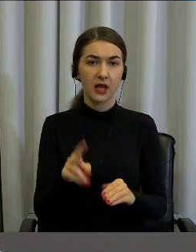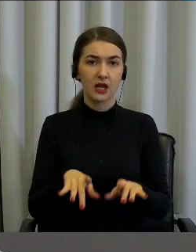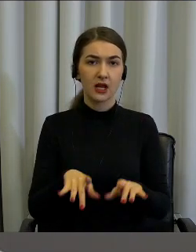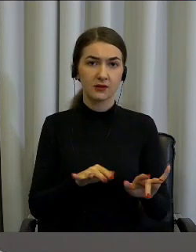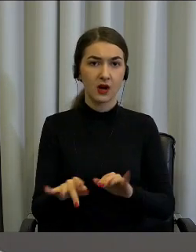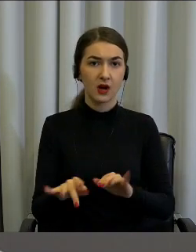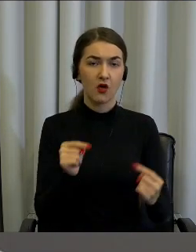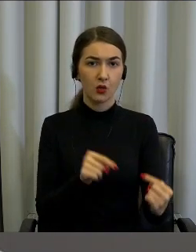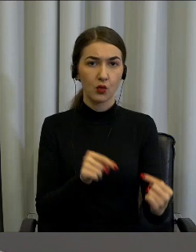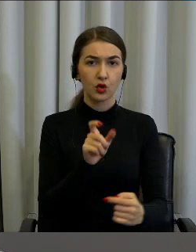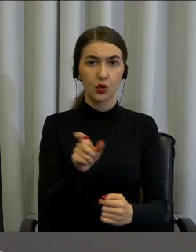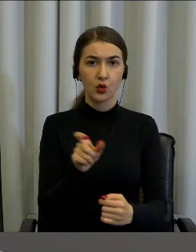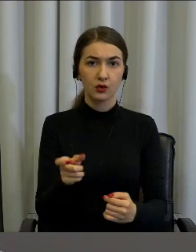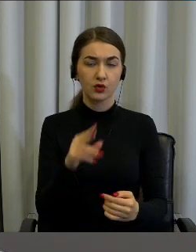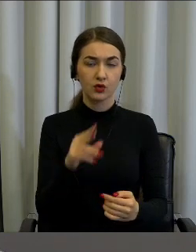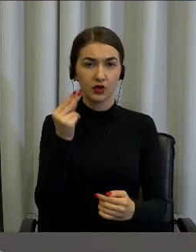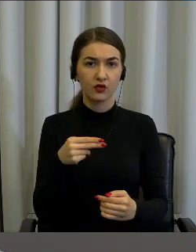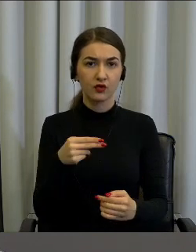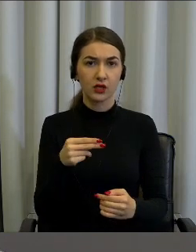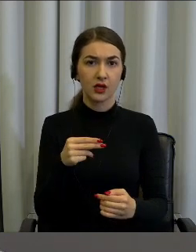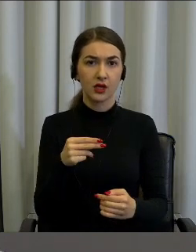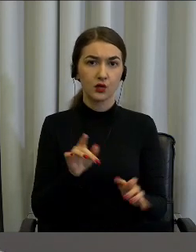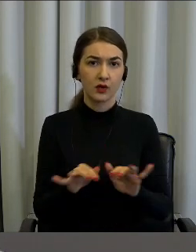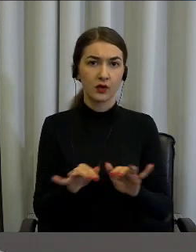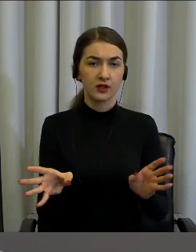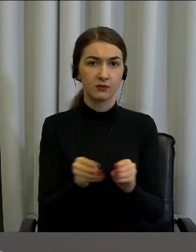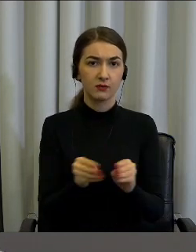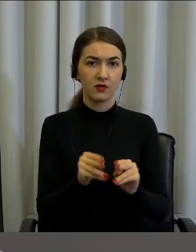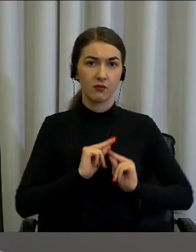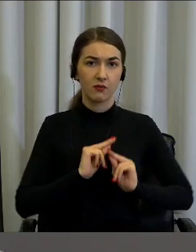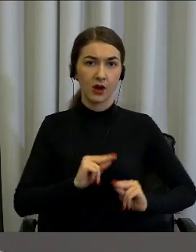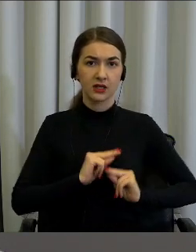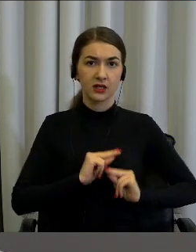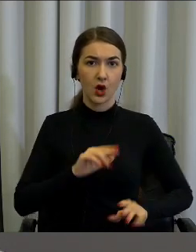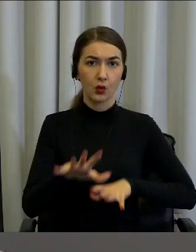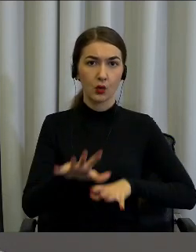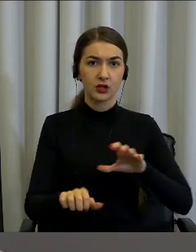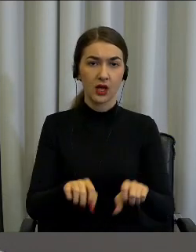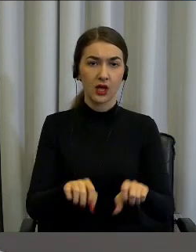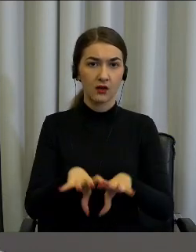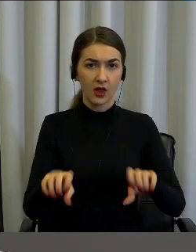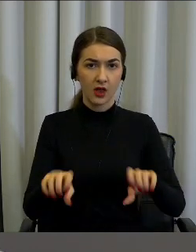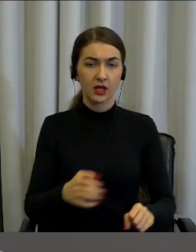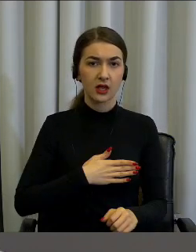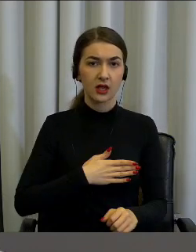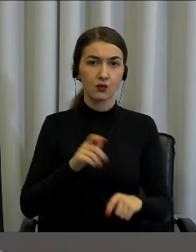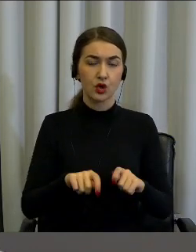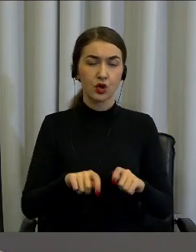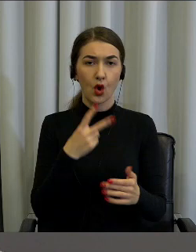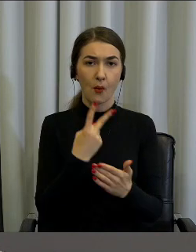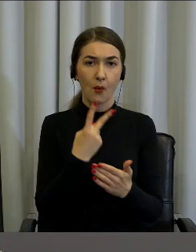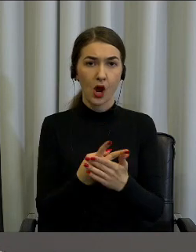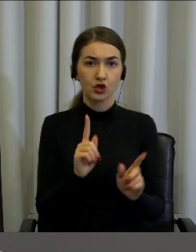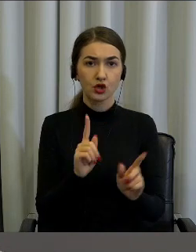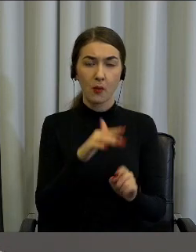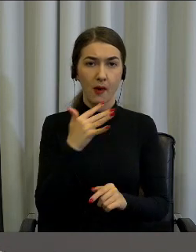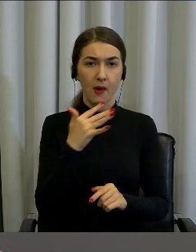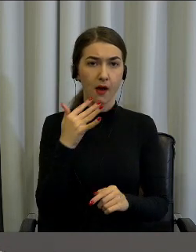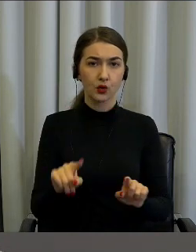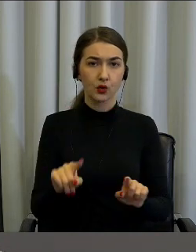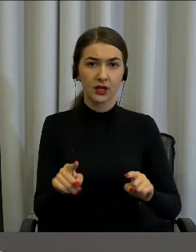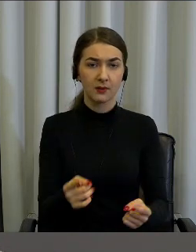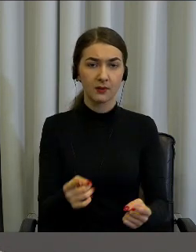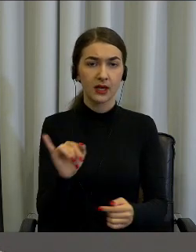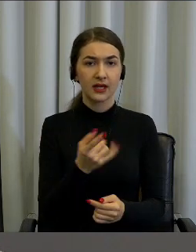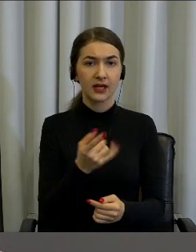звинувачених у справі з у співпраці з окупаційною Владою наш моніторинг показує що багато затриманих і